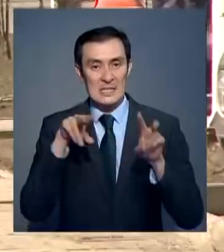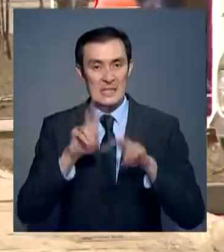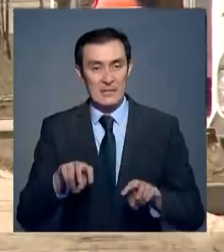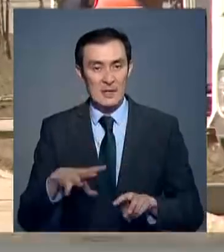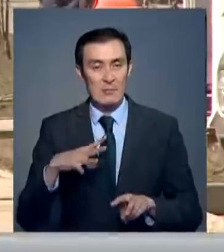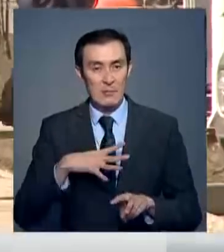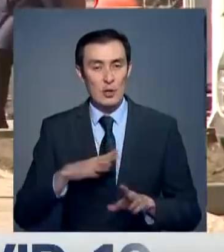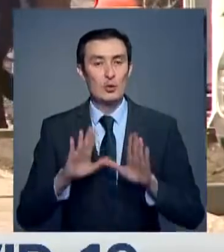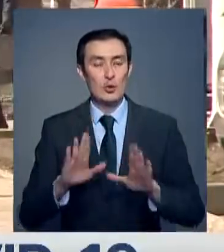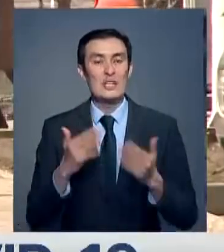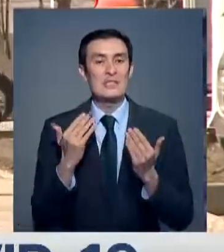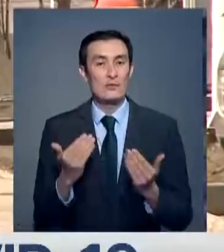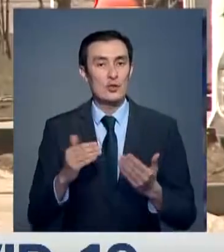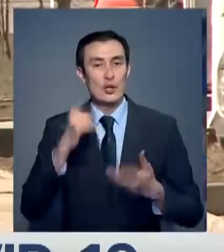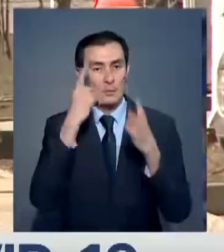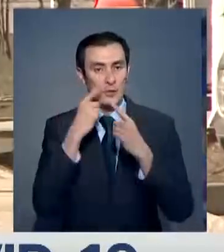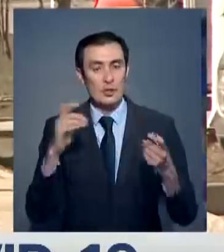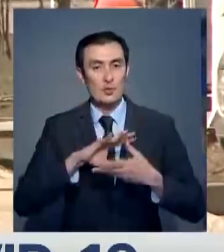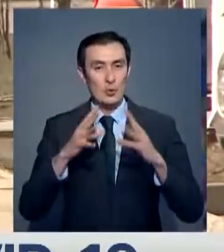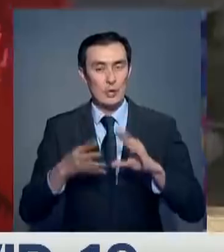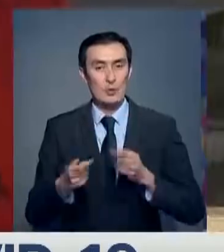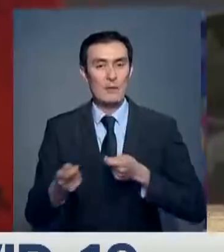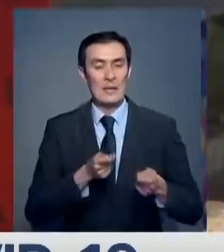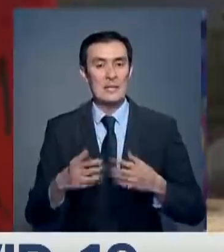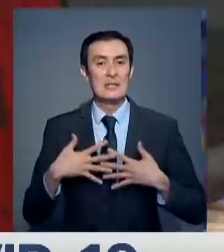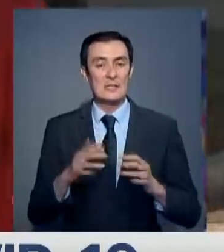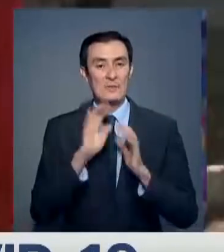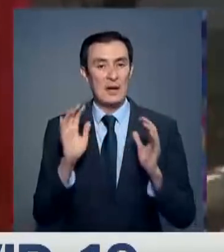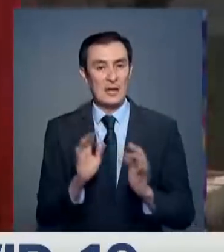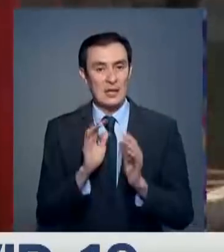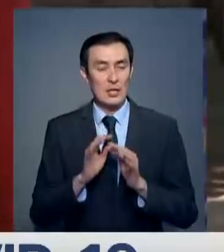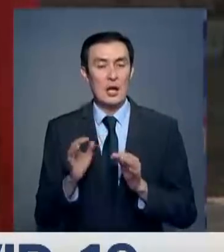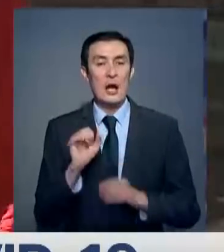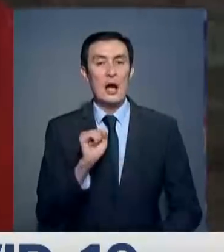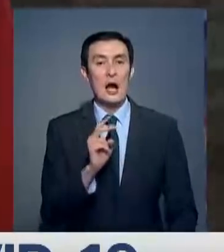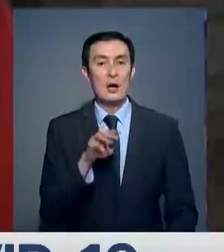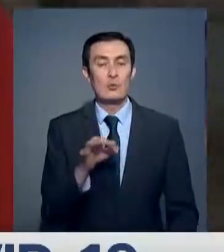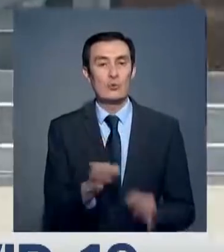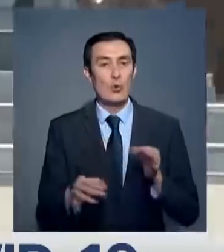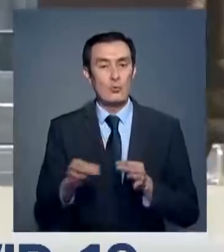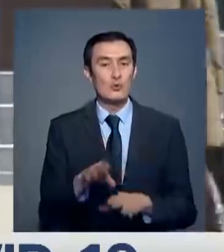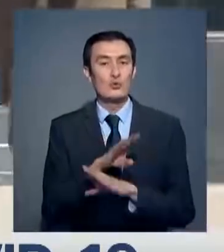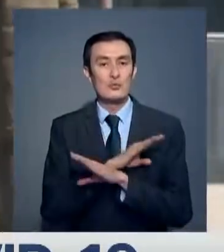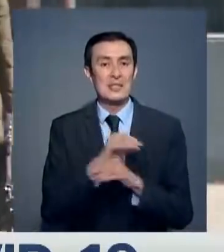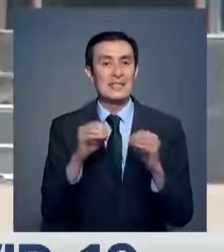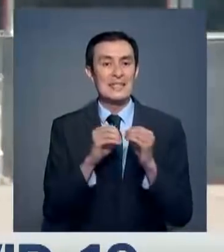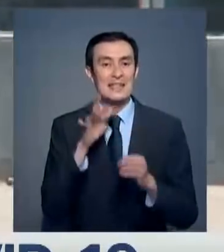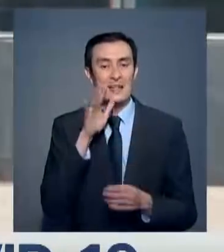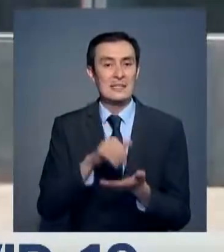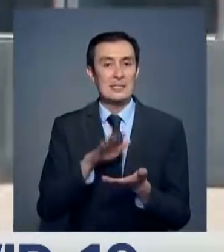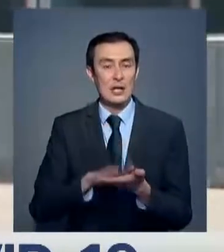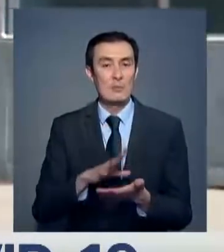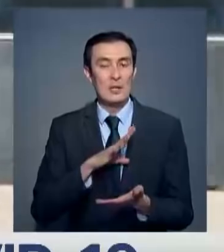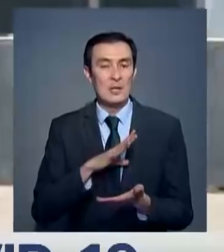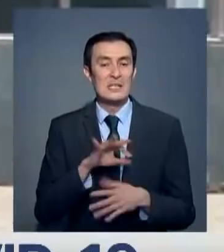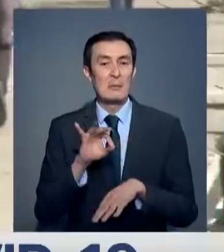анализы полученные только сегодня по словам руководителя управления здравоохранения акмолинской области умерший почти десять лет состоял на